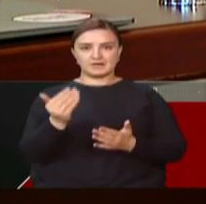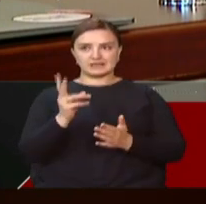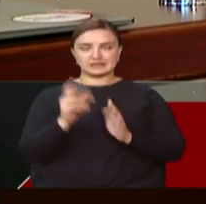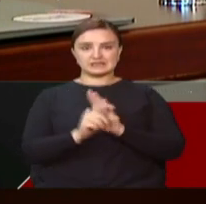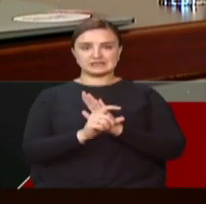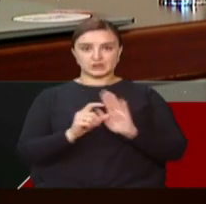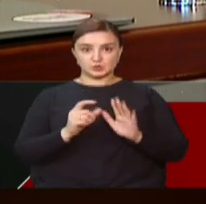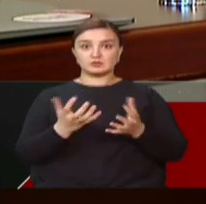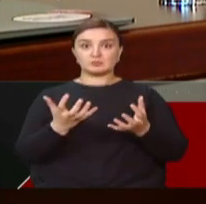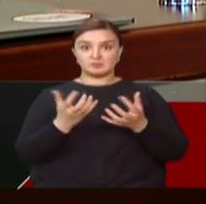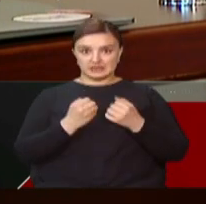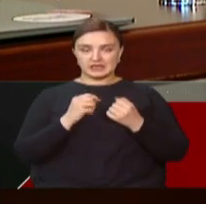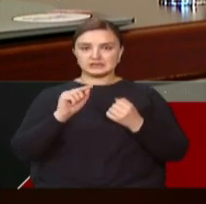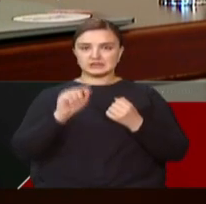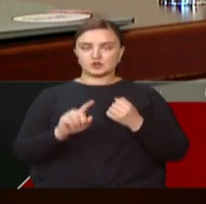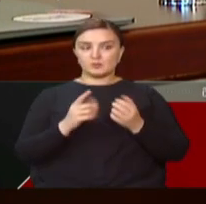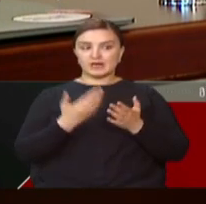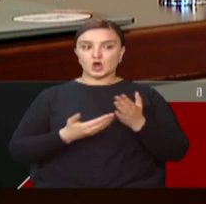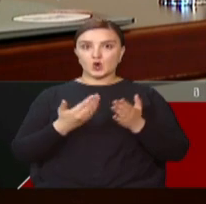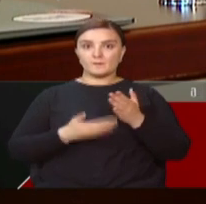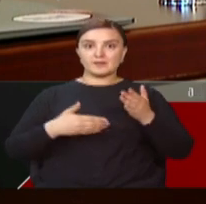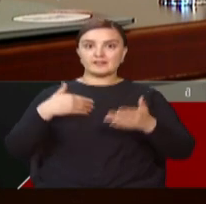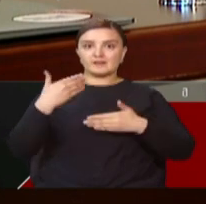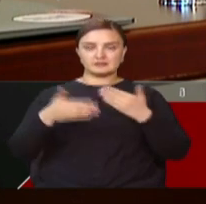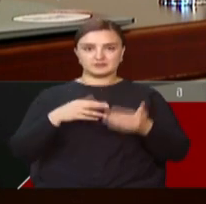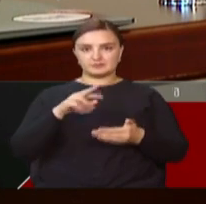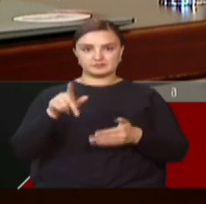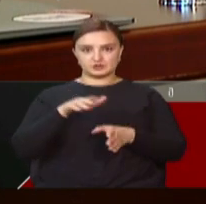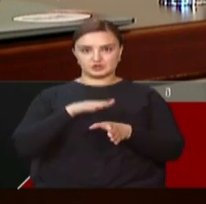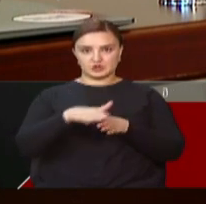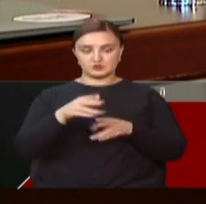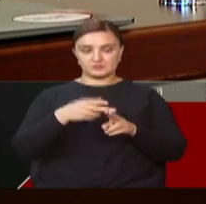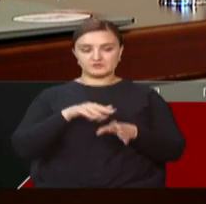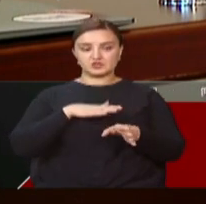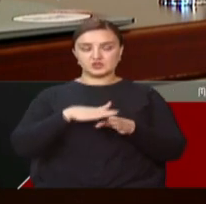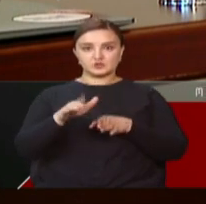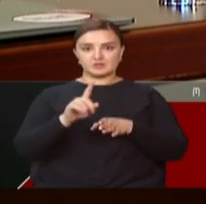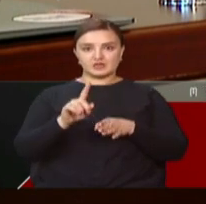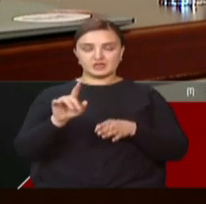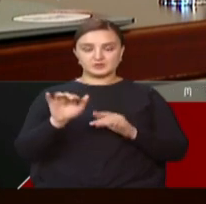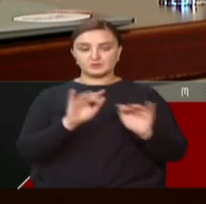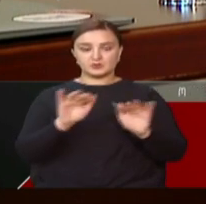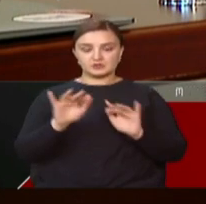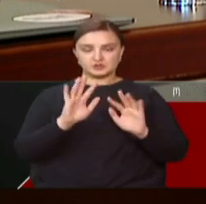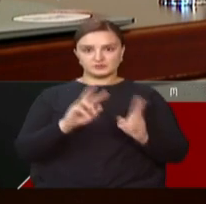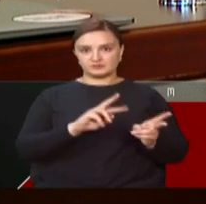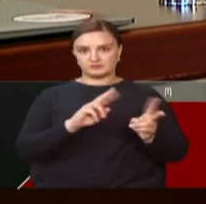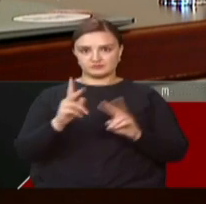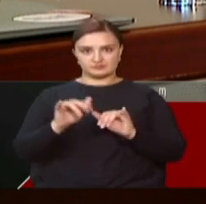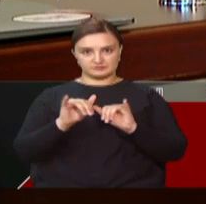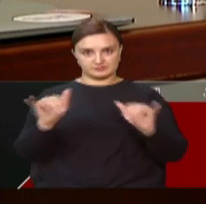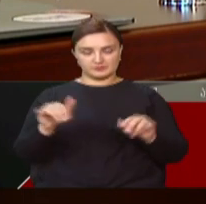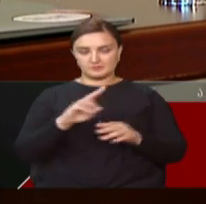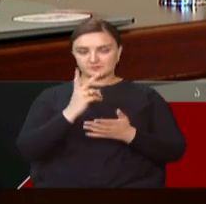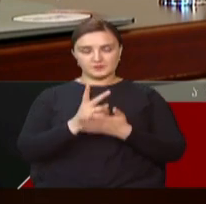სტატუსი მიიღეს იმ პირობით, რომ რეკომენდაციებს შეასრულებდნენ და ეს შესრულება რაღაცა პროცესში გადაიზრდებოდა, იმის და მიუხედავად,